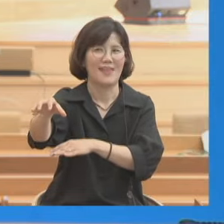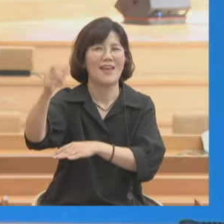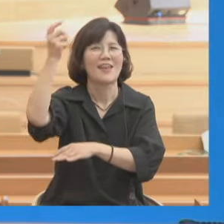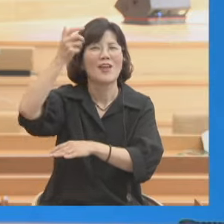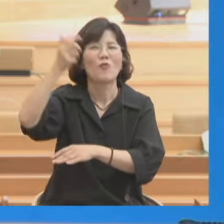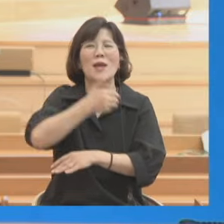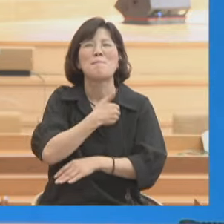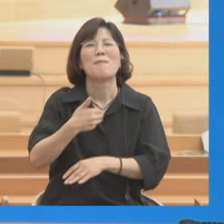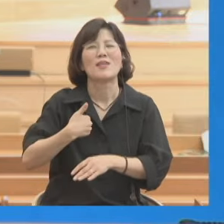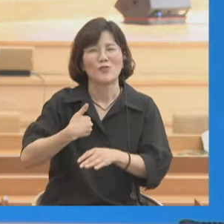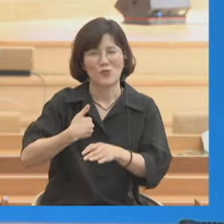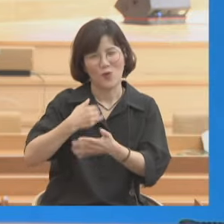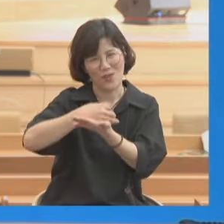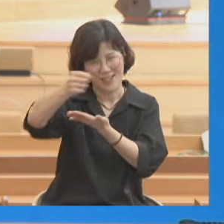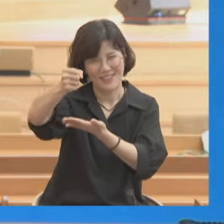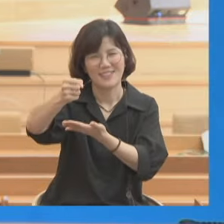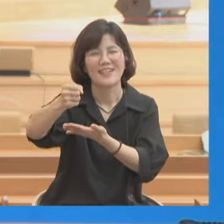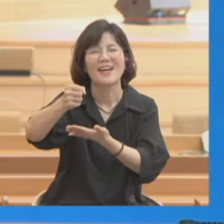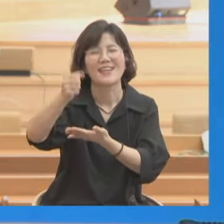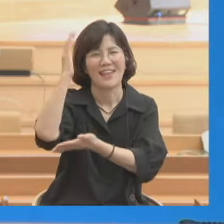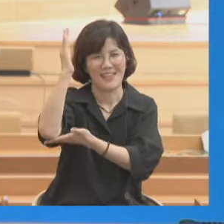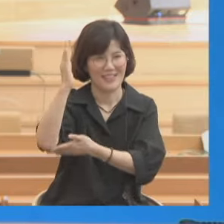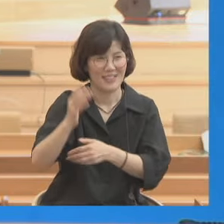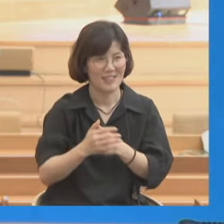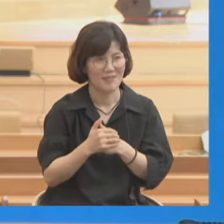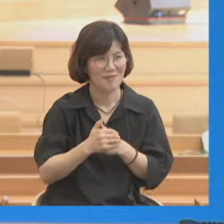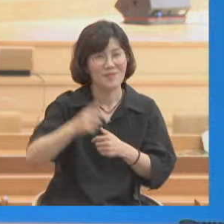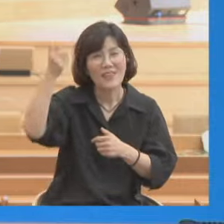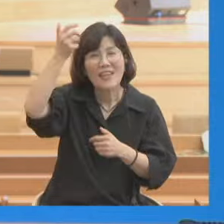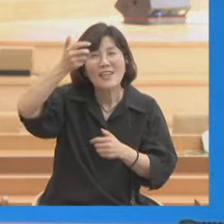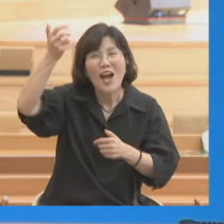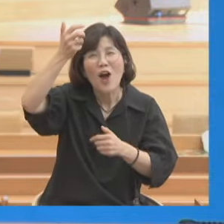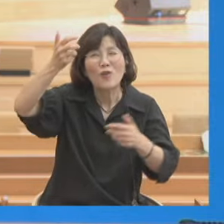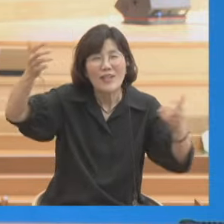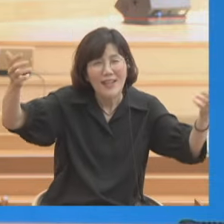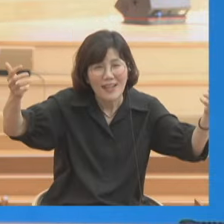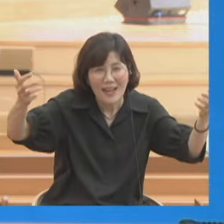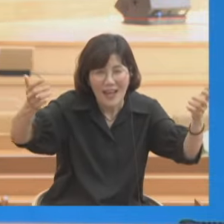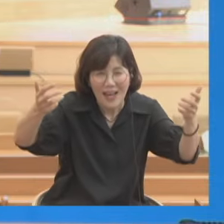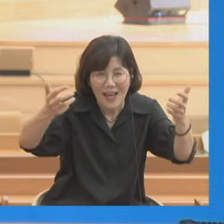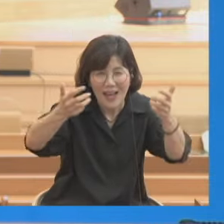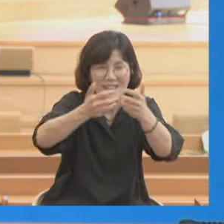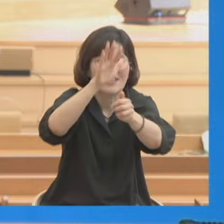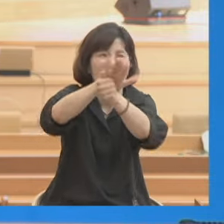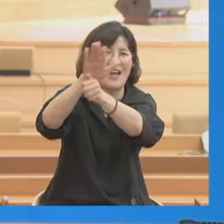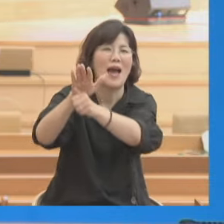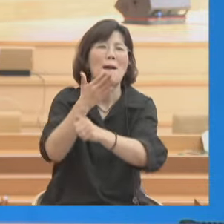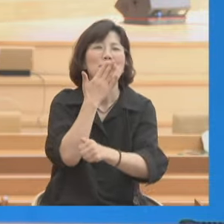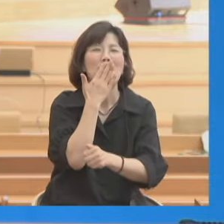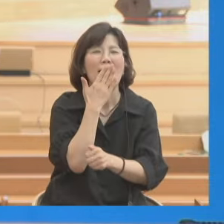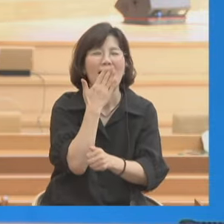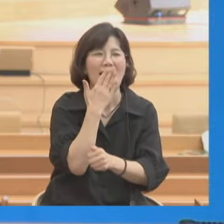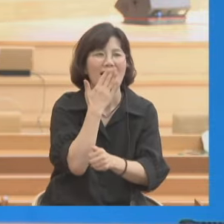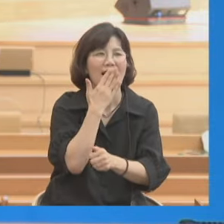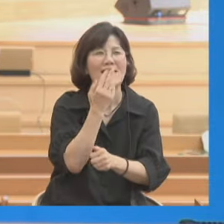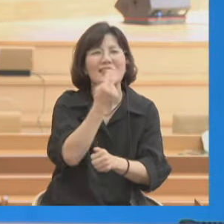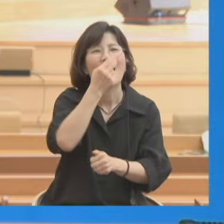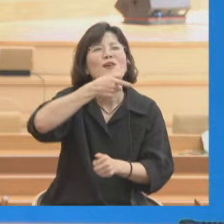영혼의 만족을 누리라 그 말이에요. 영혼이 가득 채워지는 말로 닿을 수 없는